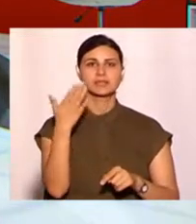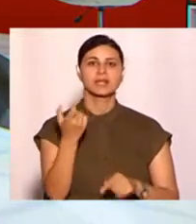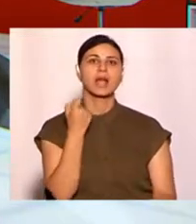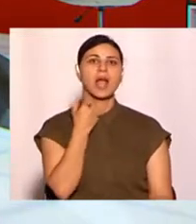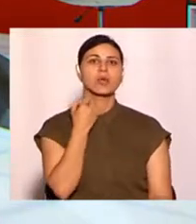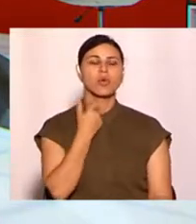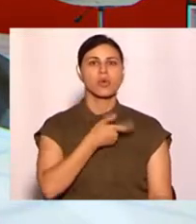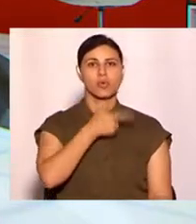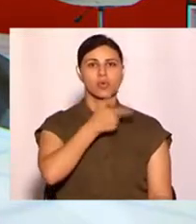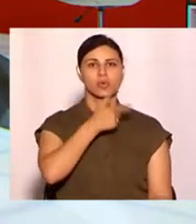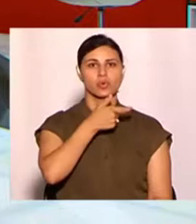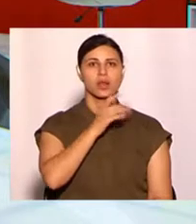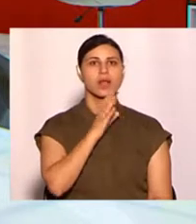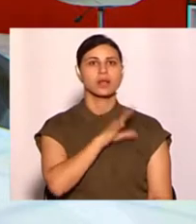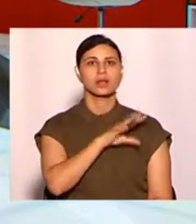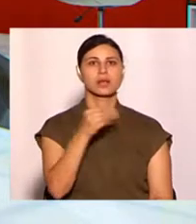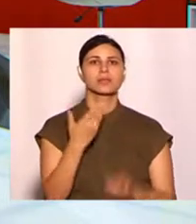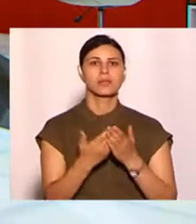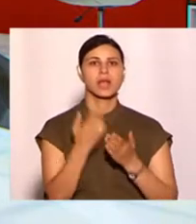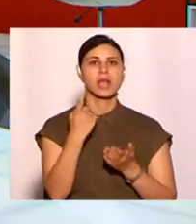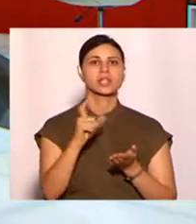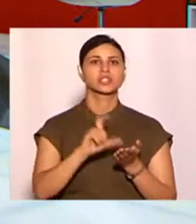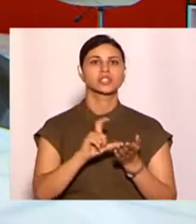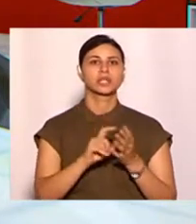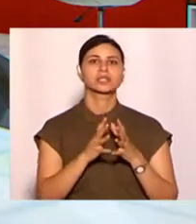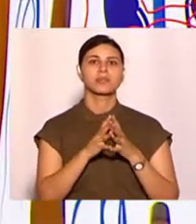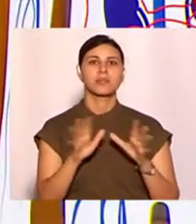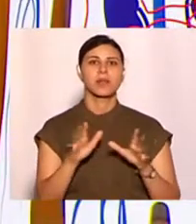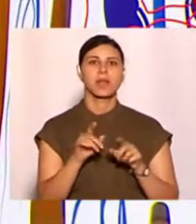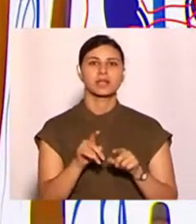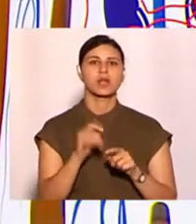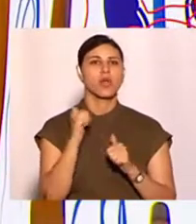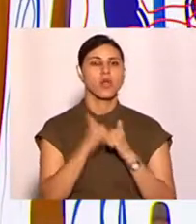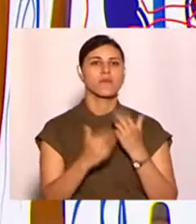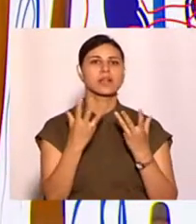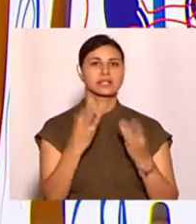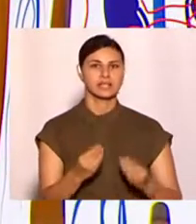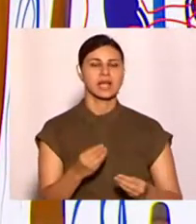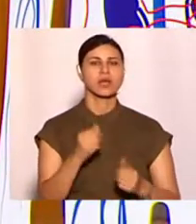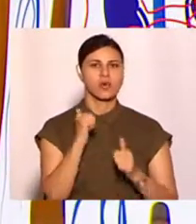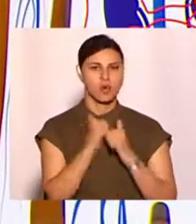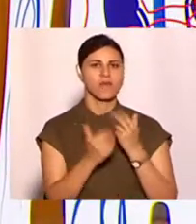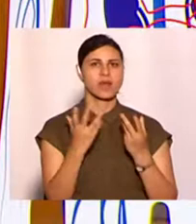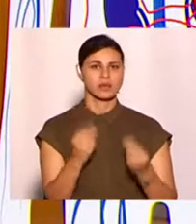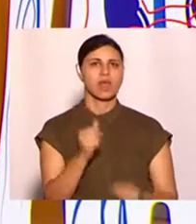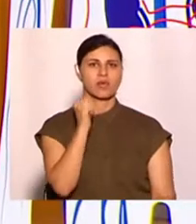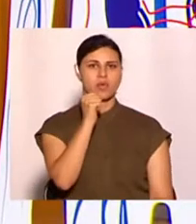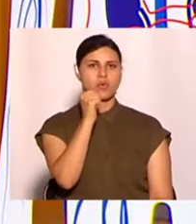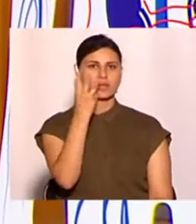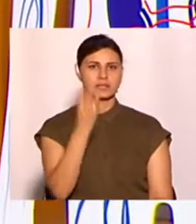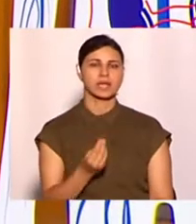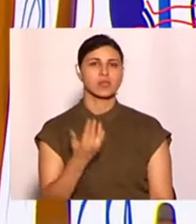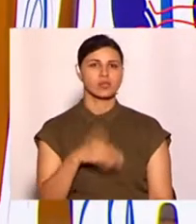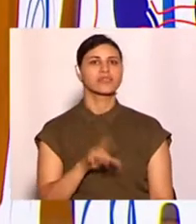ალკოჰოლის მიღება, თუ ქალბატონები იღებენ ერთ ჭიქაზე მეტ ალკოჰოლს ყოველ დღე, სისტემატურად უკვე რისკ